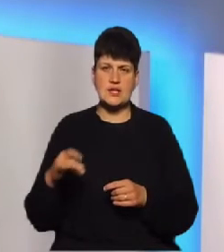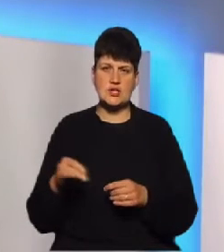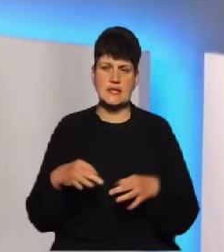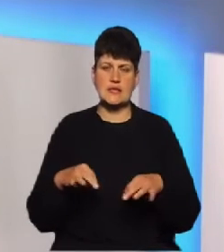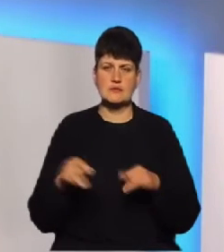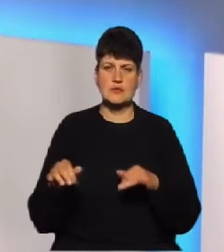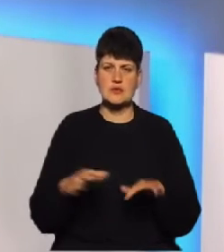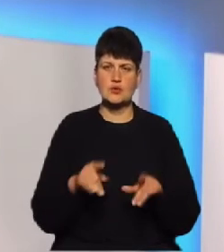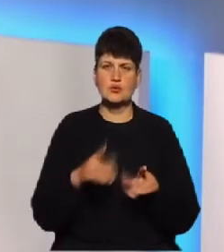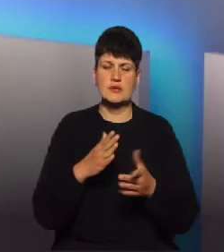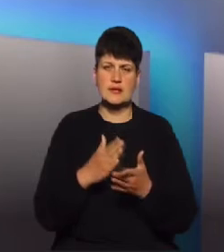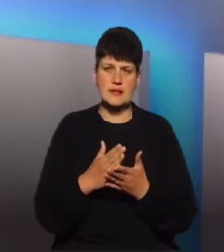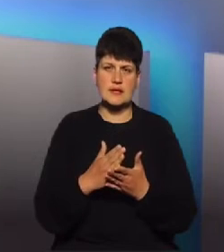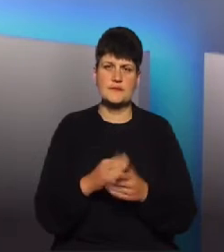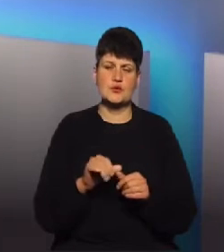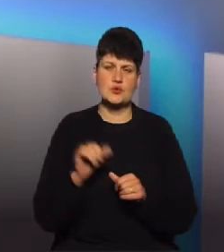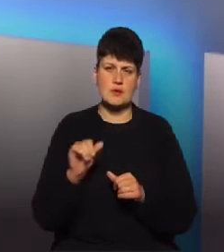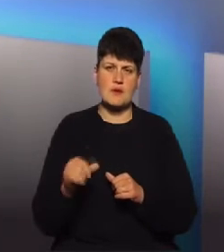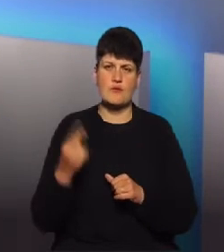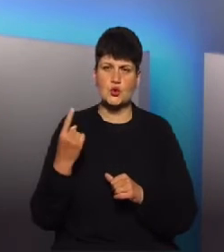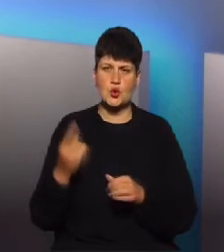про, зокрема, в одному з судів,